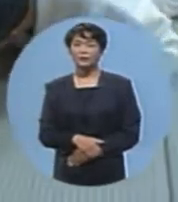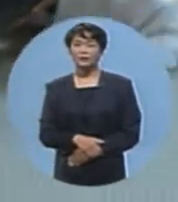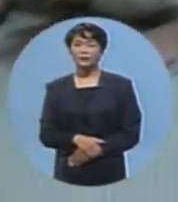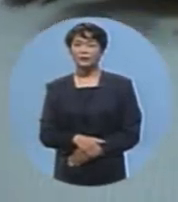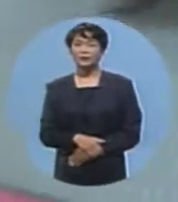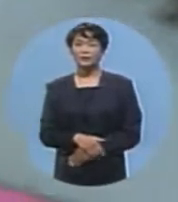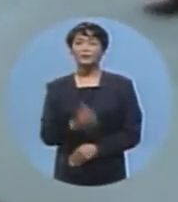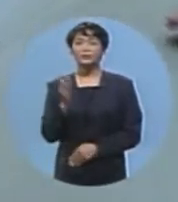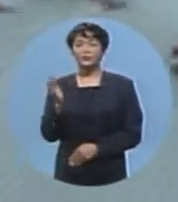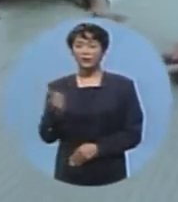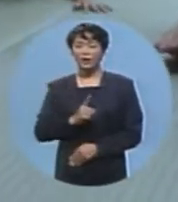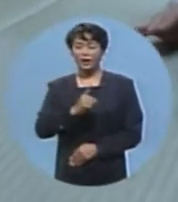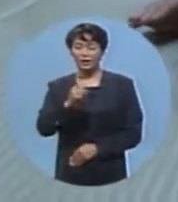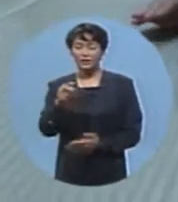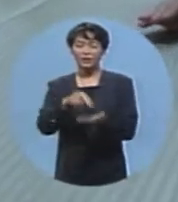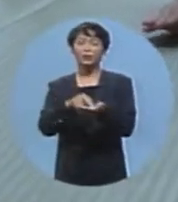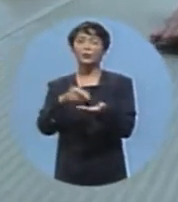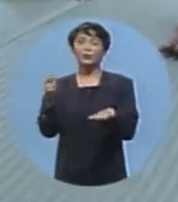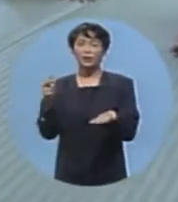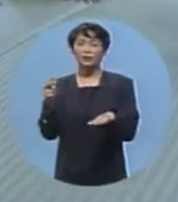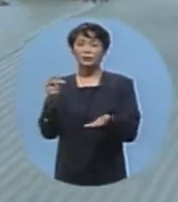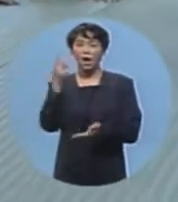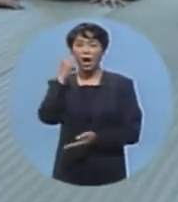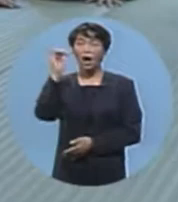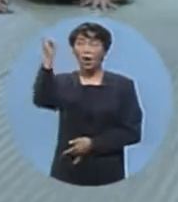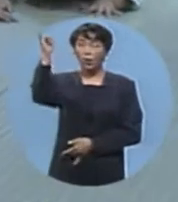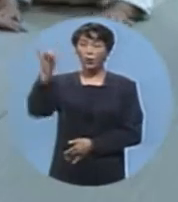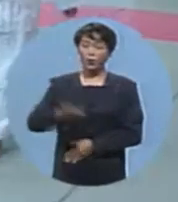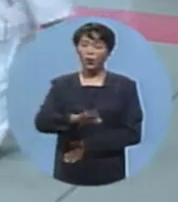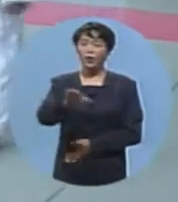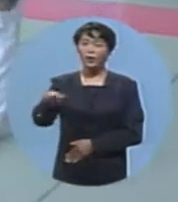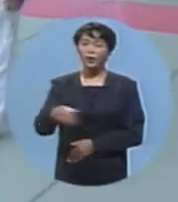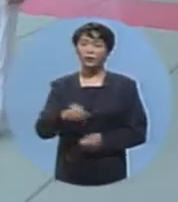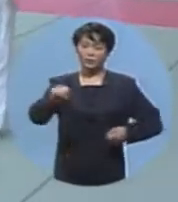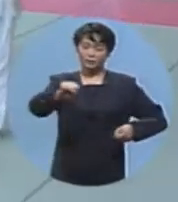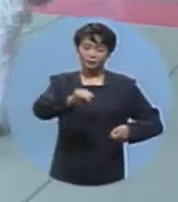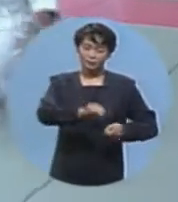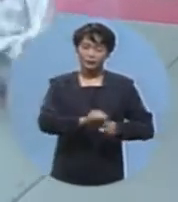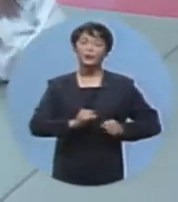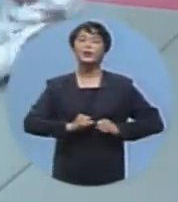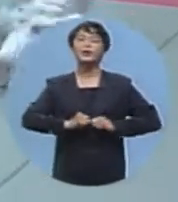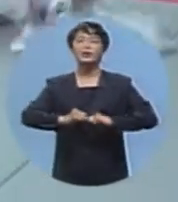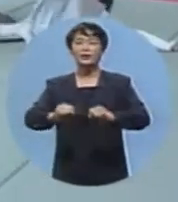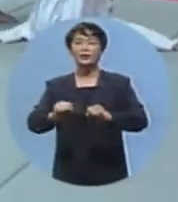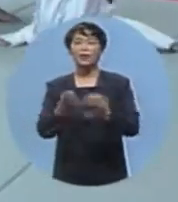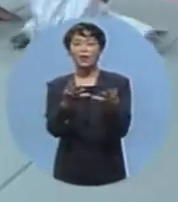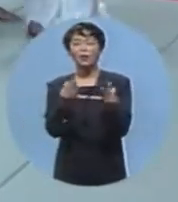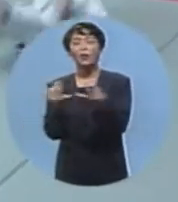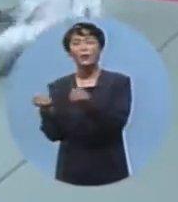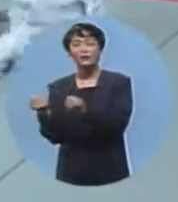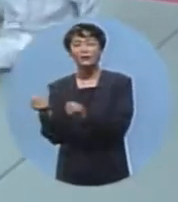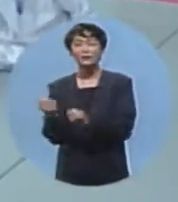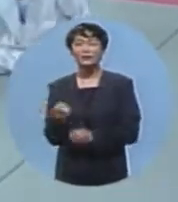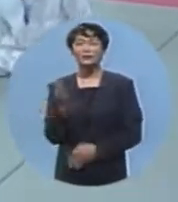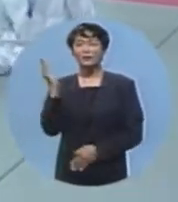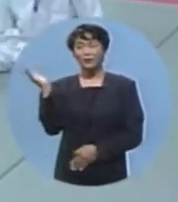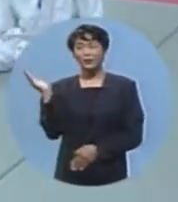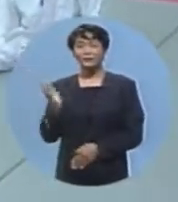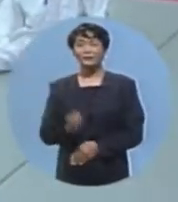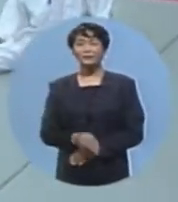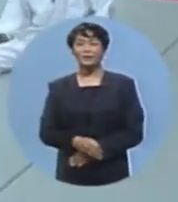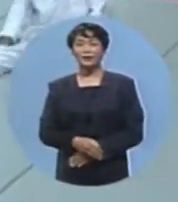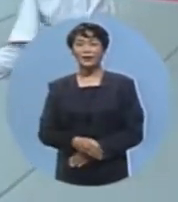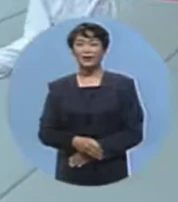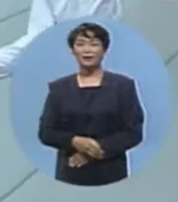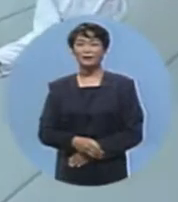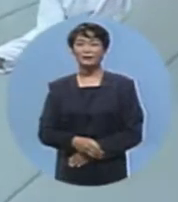そして行ってみて驚いたのは、親子で武道をなさってる方が多いんですよ。ほらやってますね。見